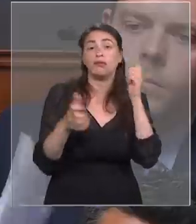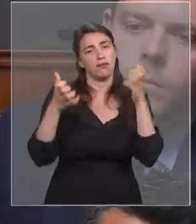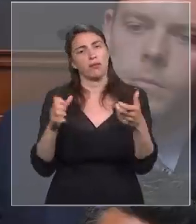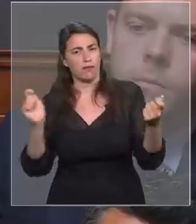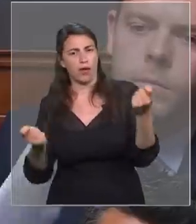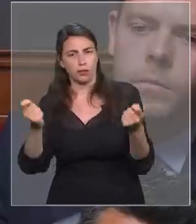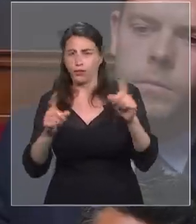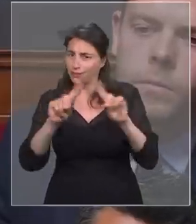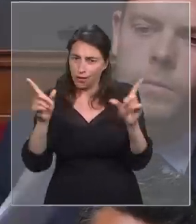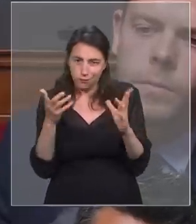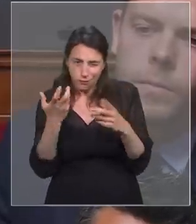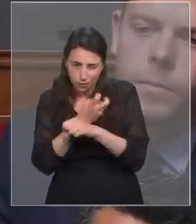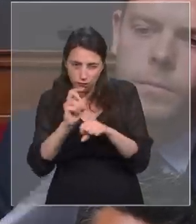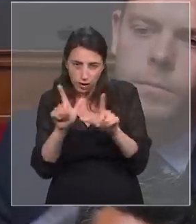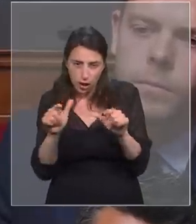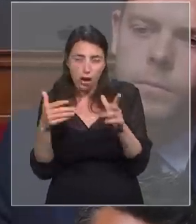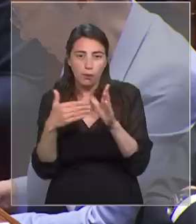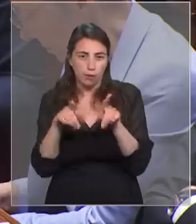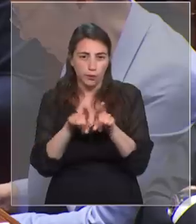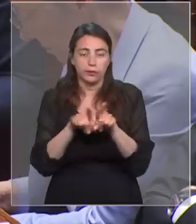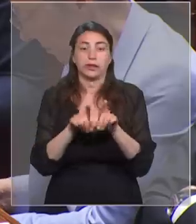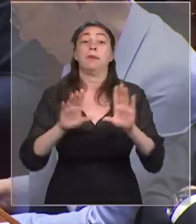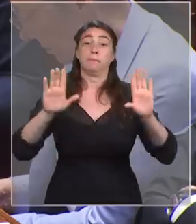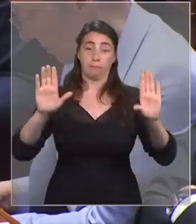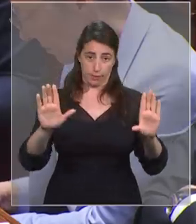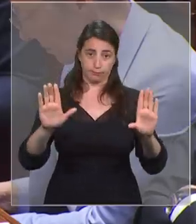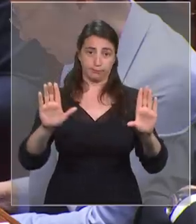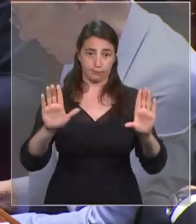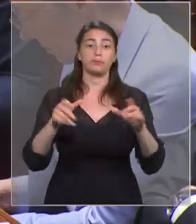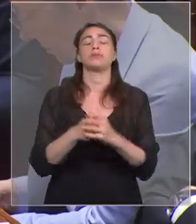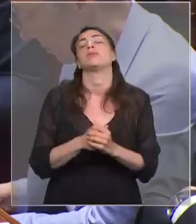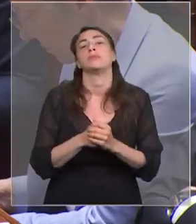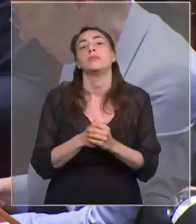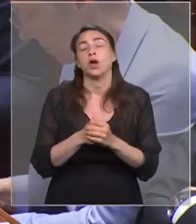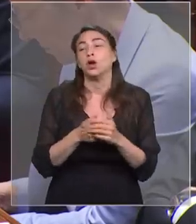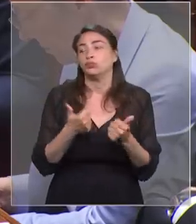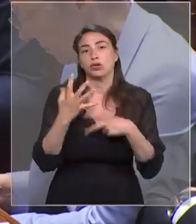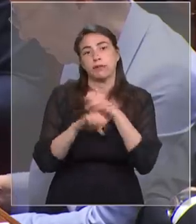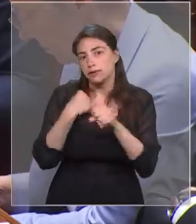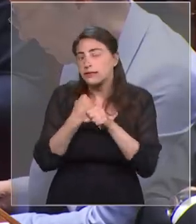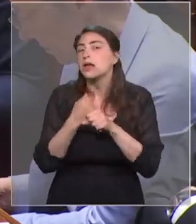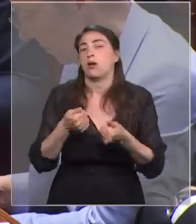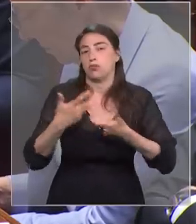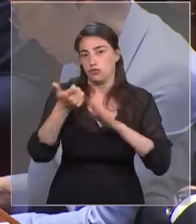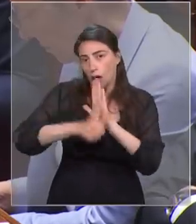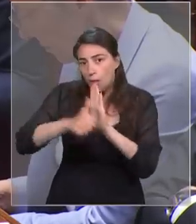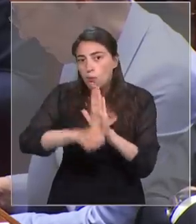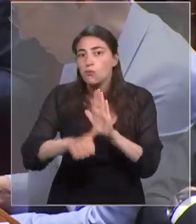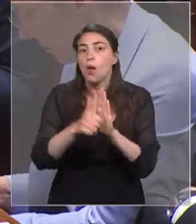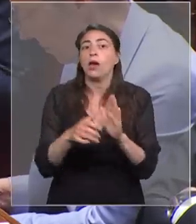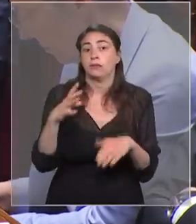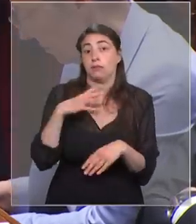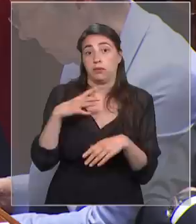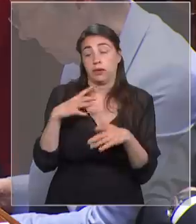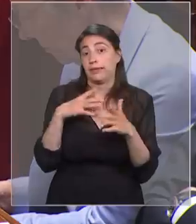Néanmoins, le gouvernement a en effet privilégié depuis de longues années, de longs mois, encore ces derniers mois, les mesures dites alternatives